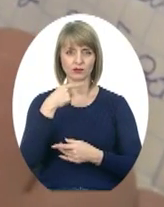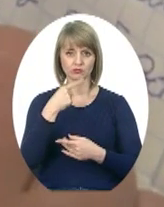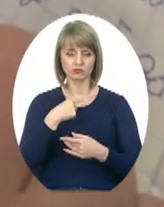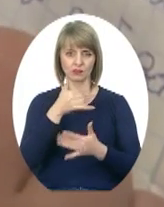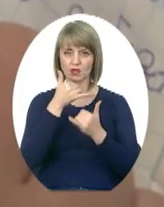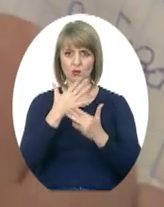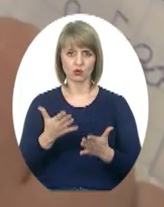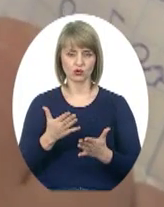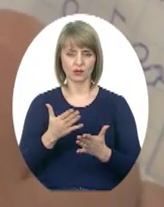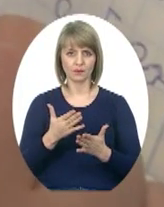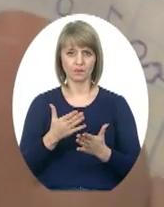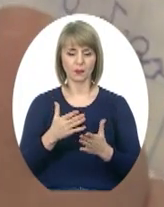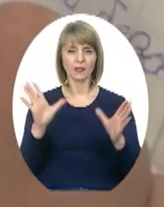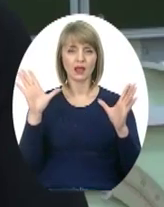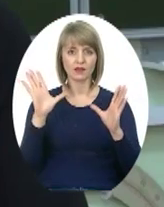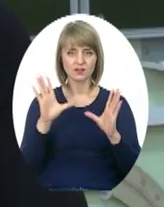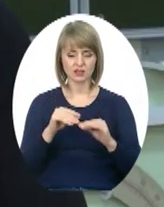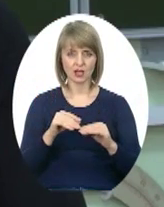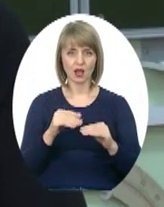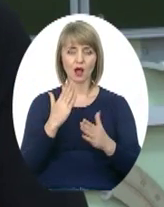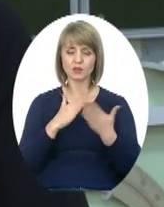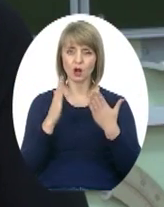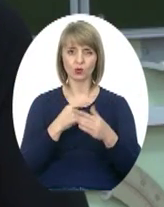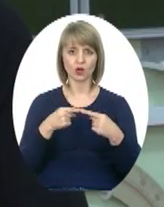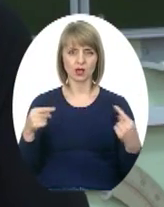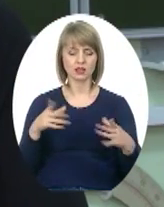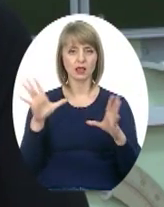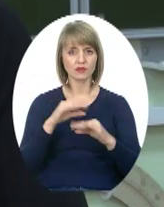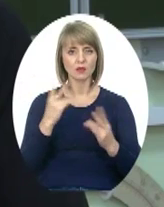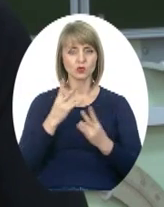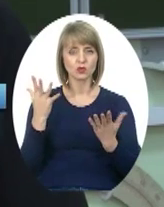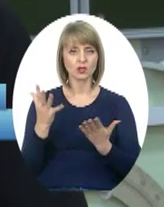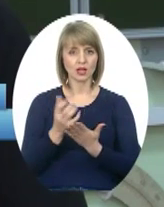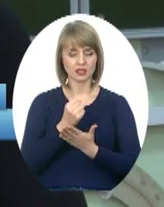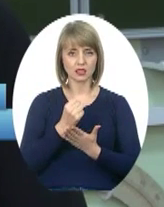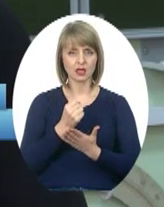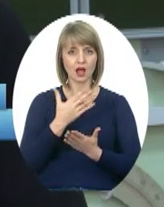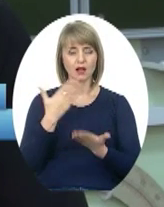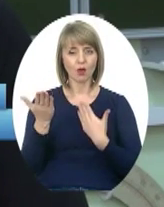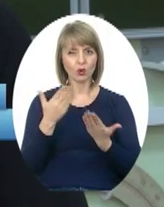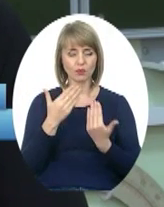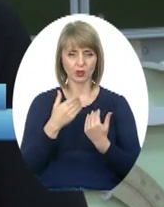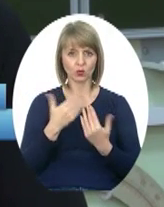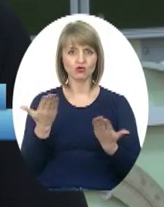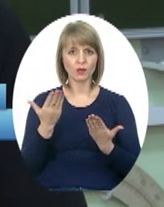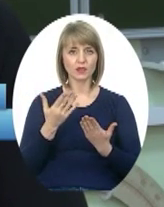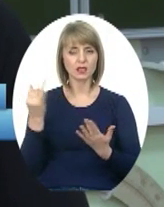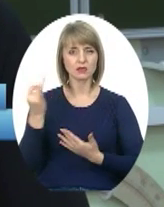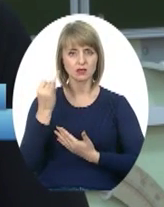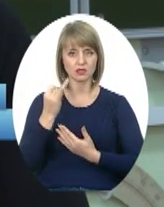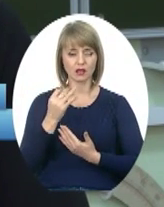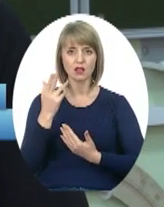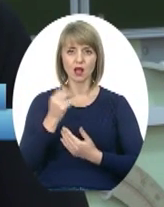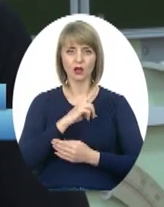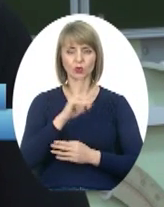мысли не может. Они все абсолютно разные. И ко всем нужно найти какой-то подход, чем-то заинтересовать.